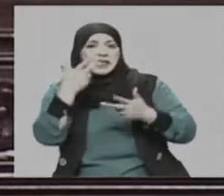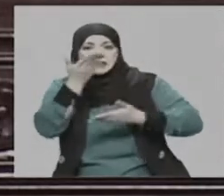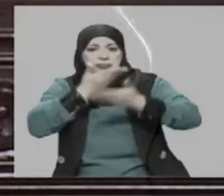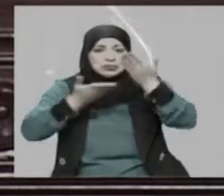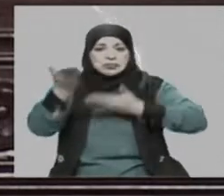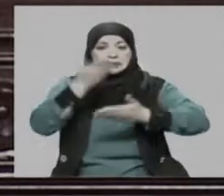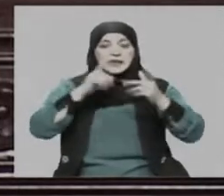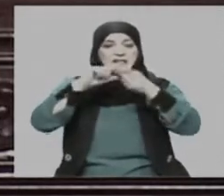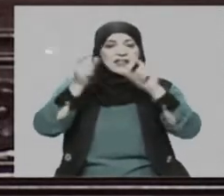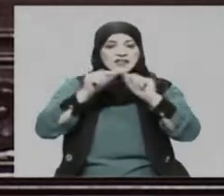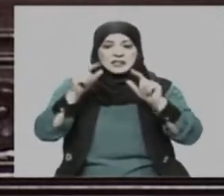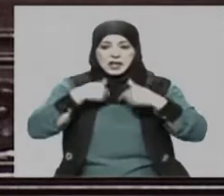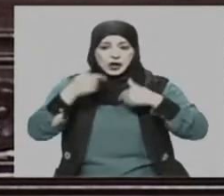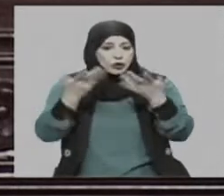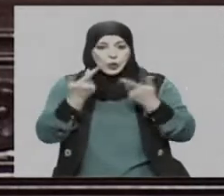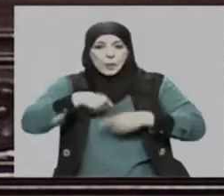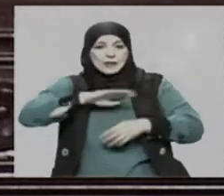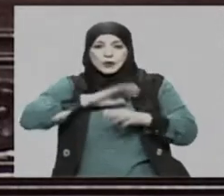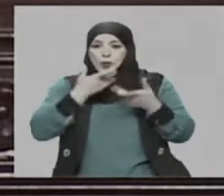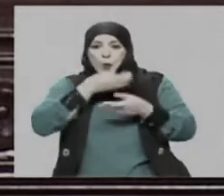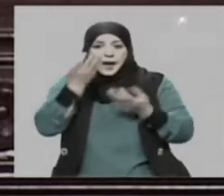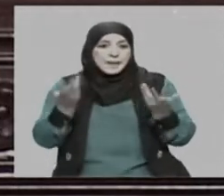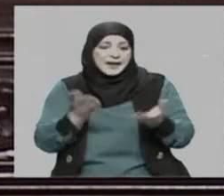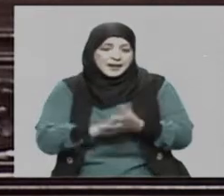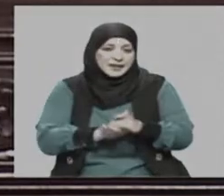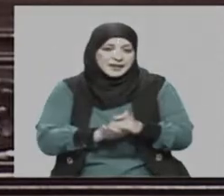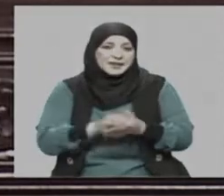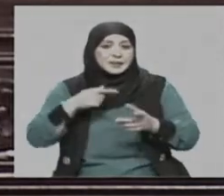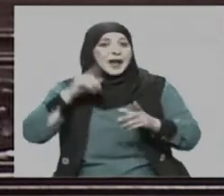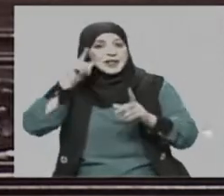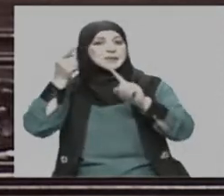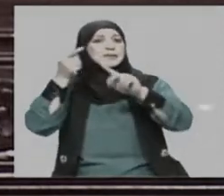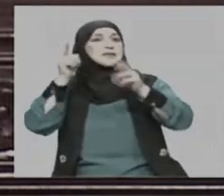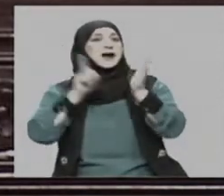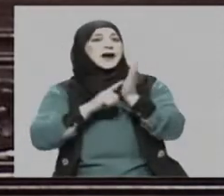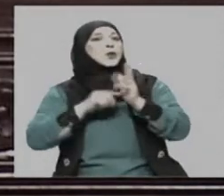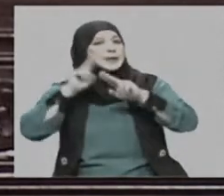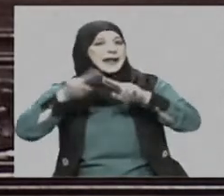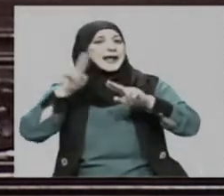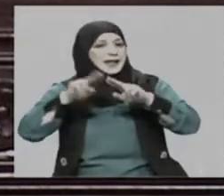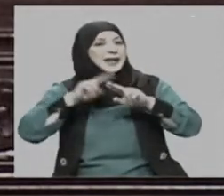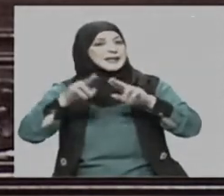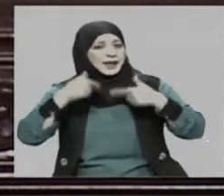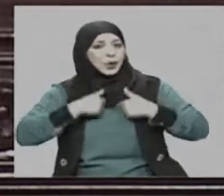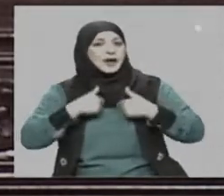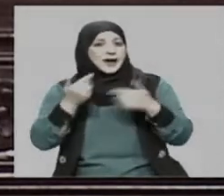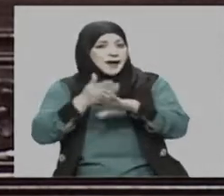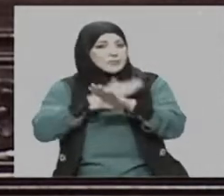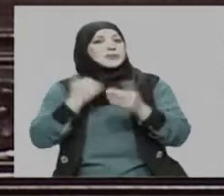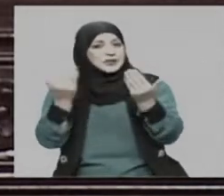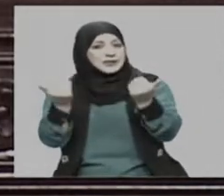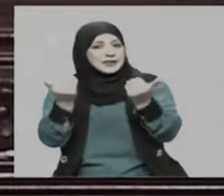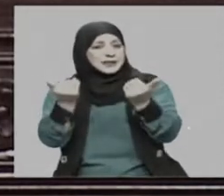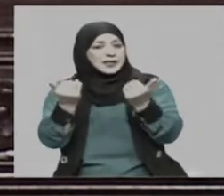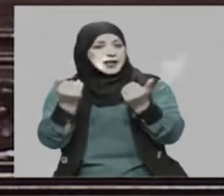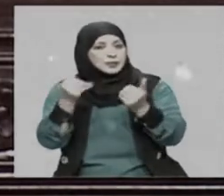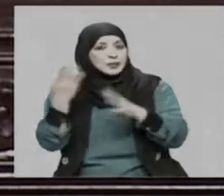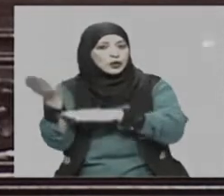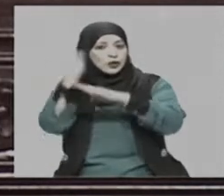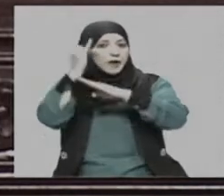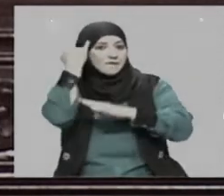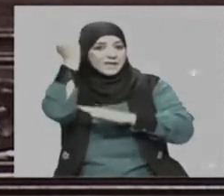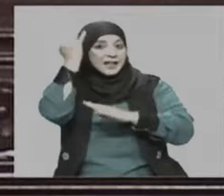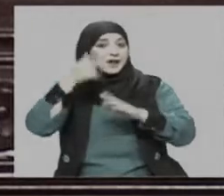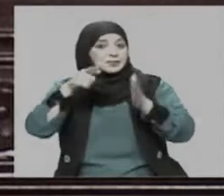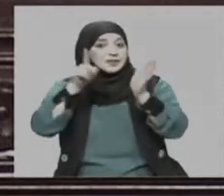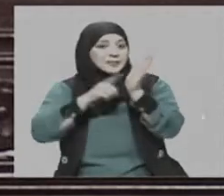الجميع. شو نعمل؟ نعملوا أنه نعدلوا القانون، وأنا كنت نستنى أنه تصير مبادرة تشريعية في الجانب